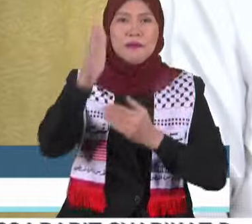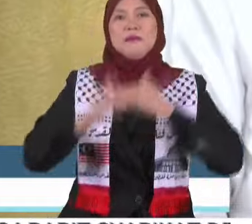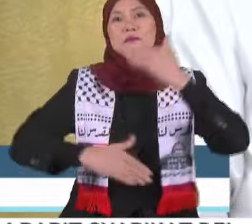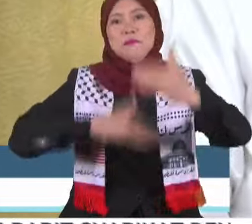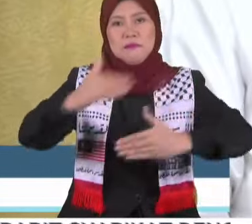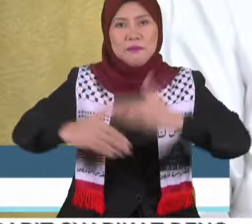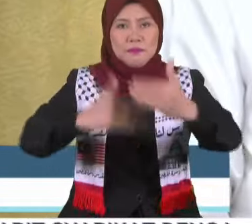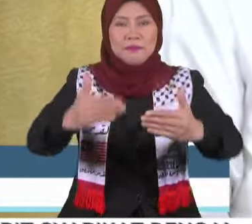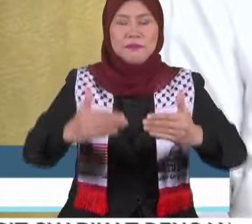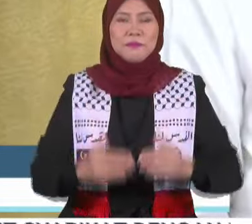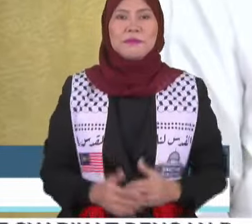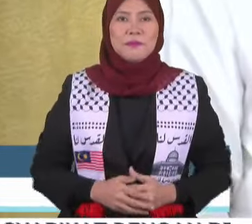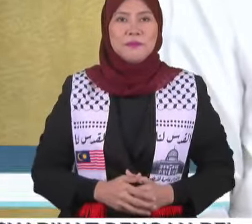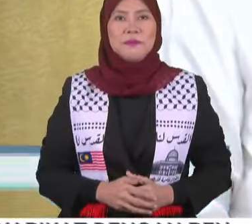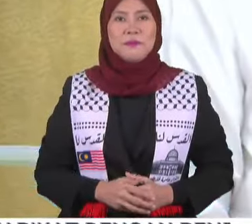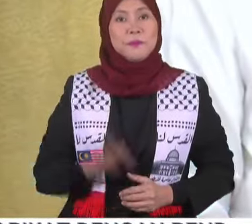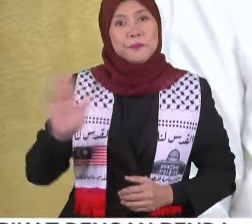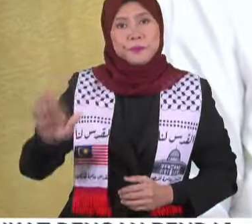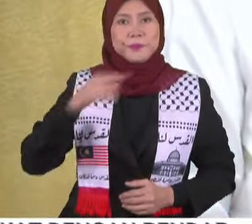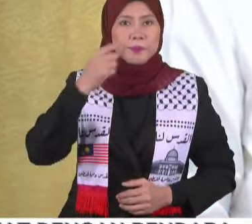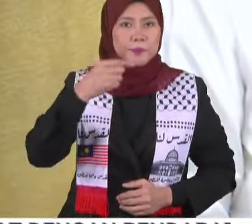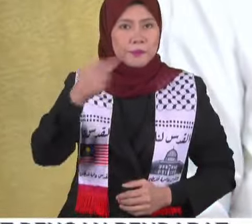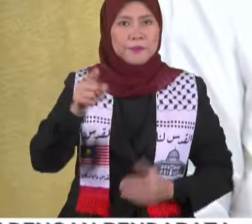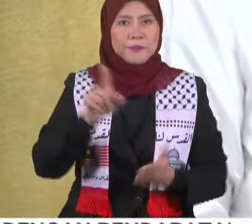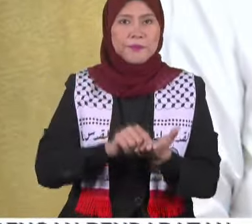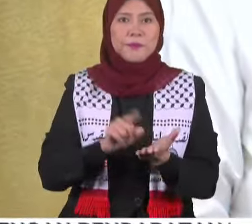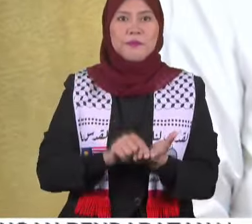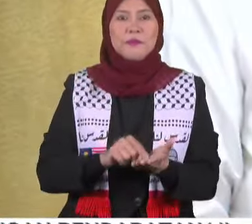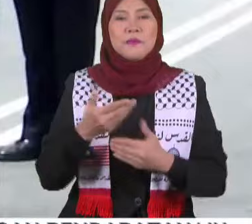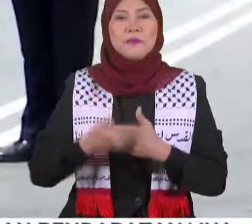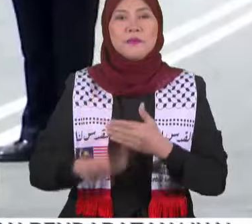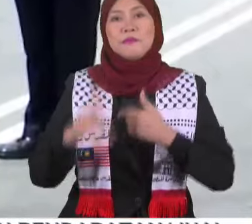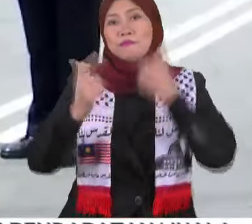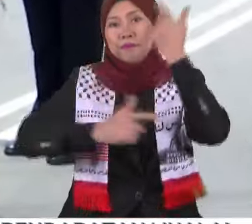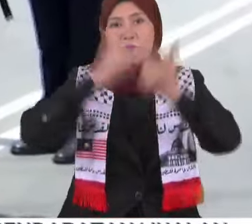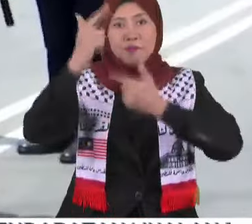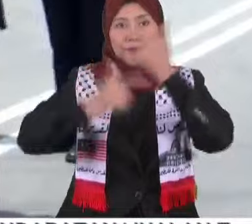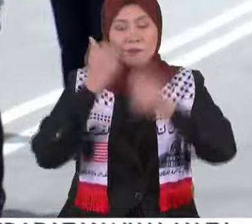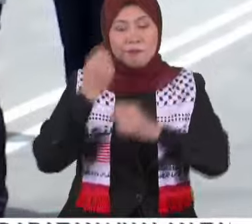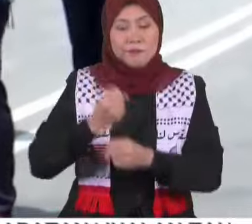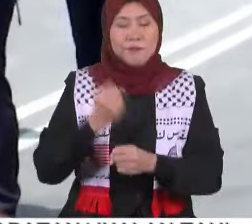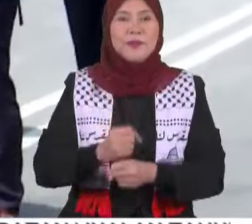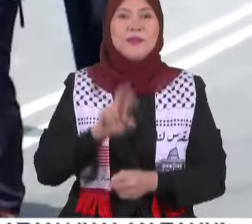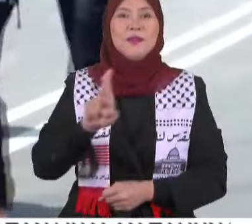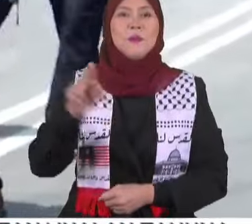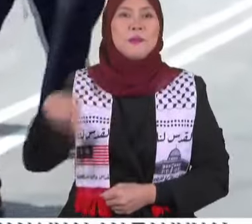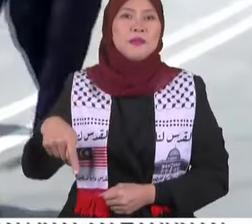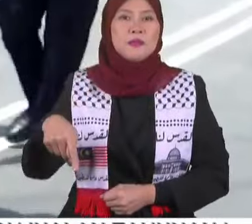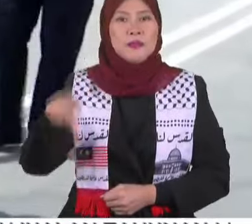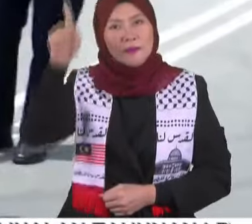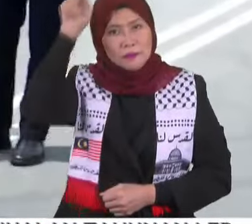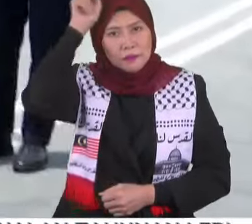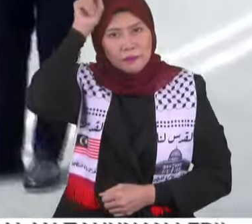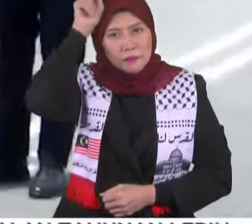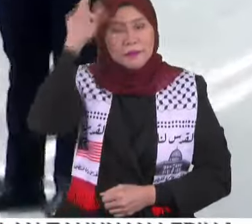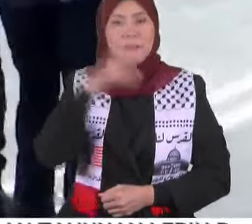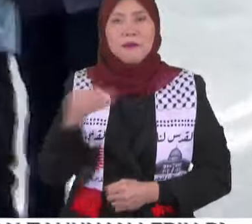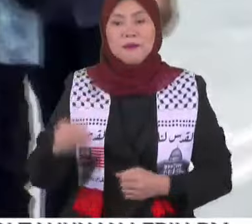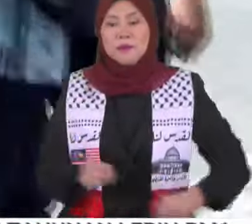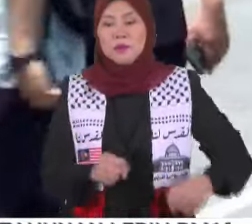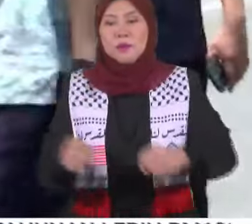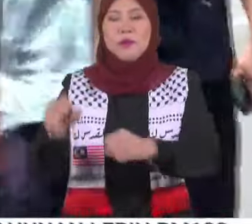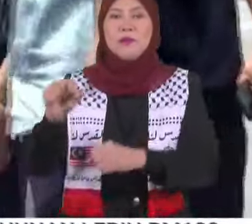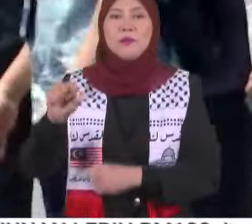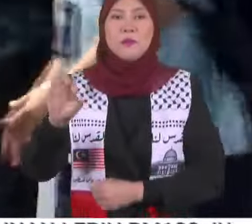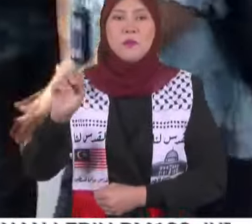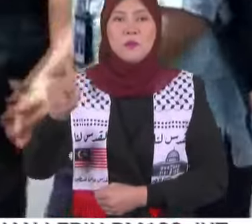laksanakan. Beliau berkata demikian pada sidang media selepas mengadakan lawatan kerja di Rantau Panjang Kelantan dan